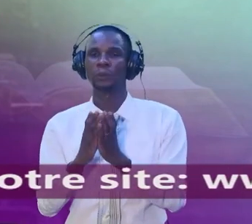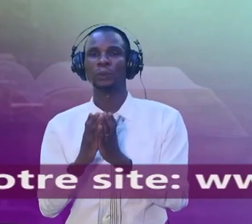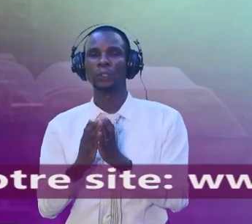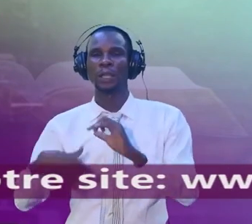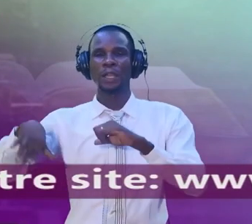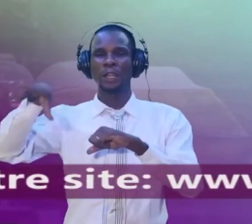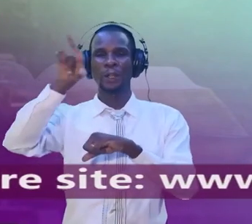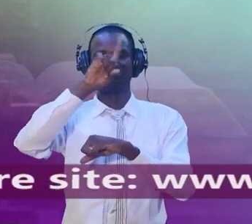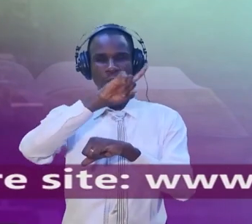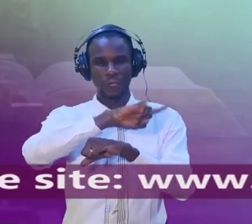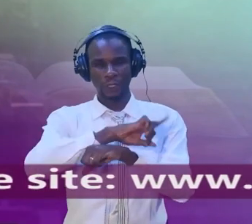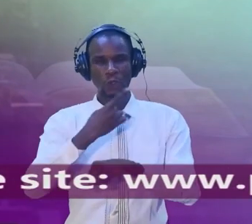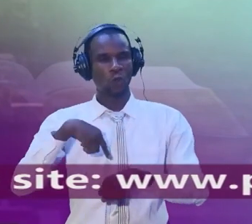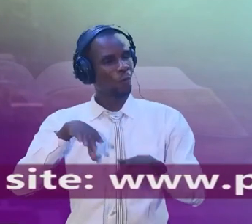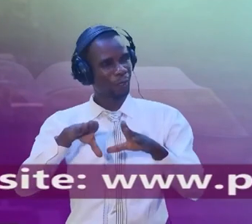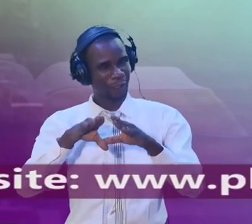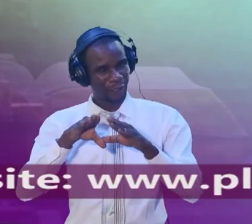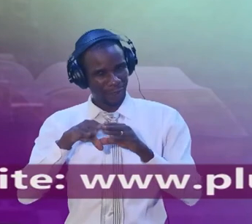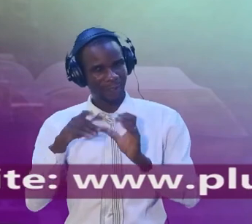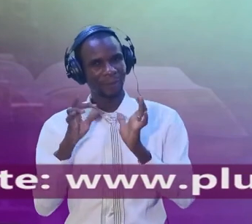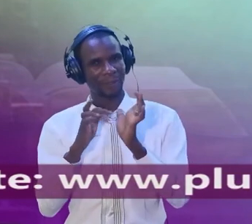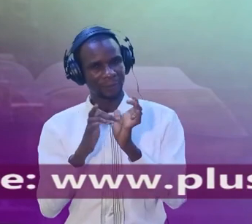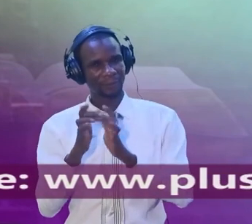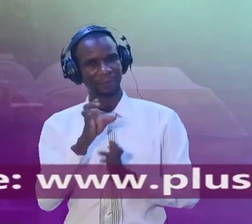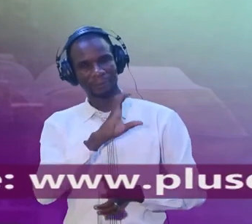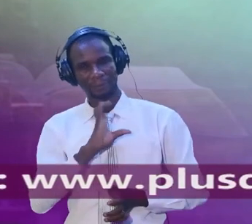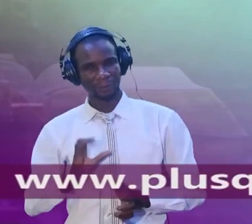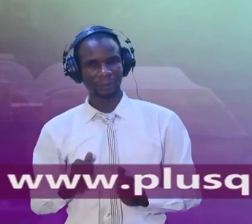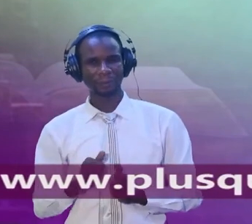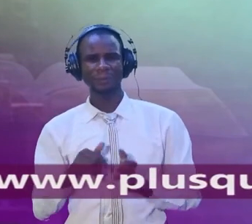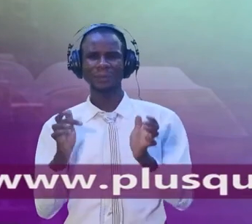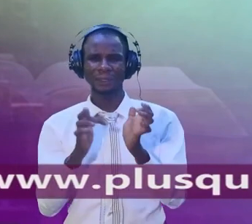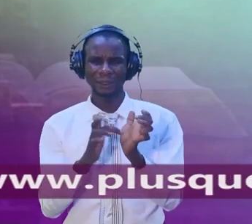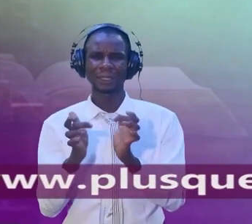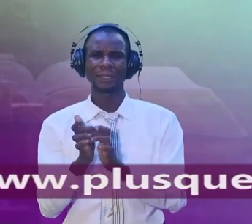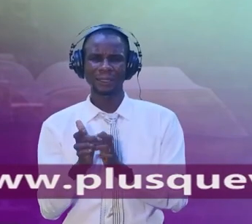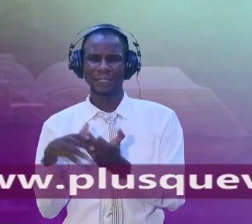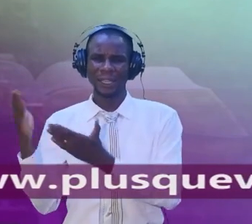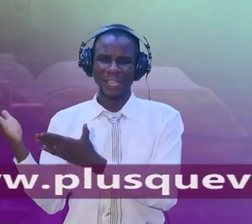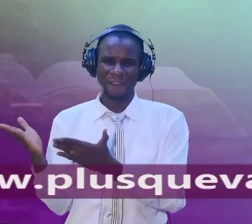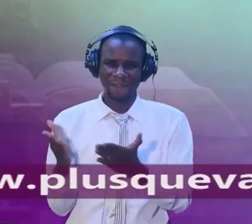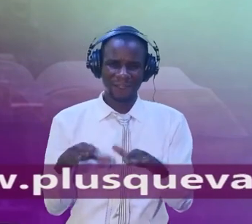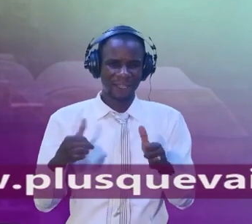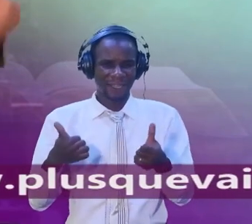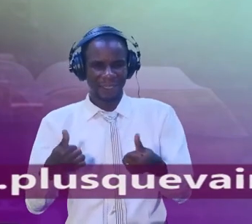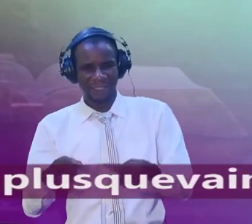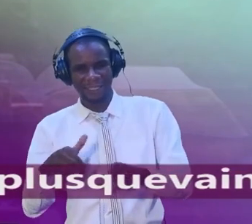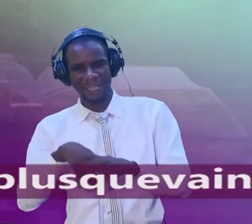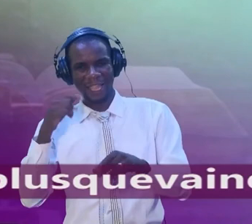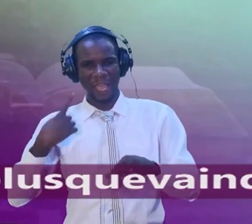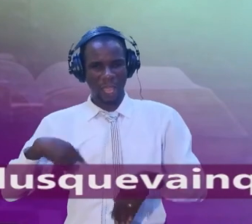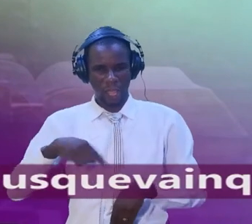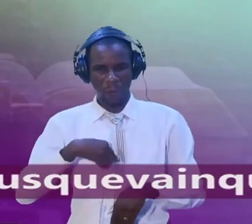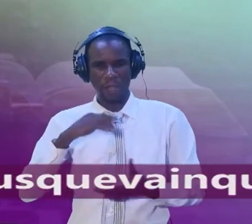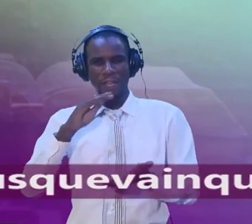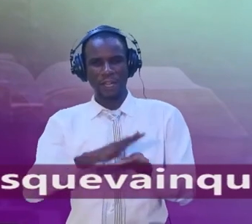zangu, ndivyo inavyokuwa nasi tangu siku ulipoamini Yesu Kristo. Tangu